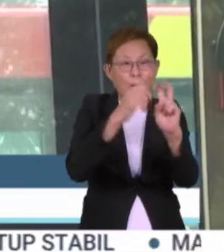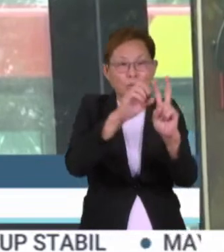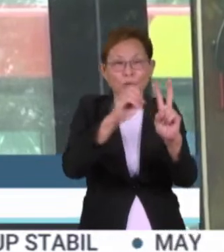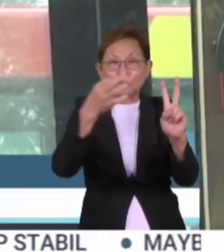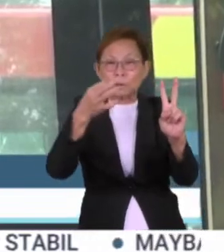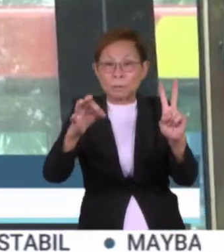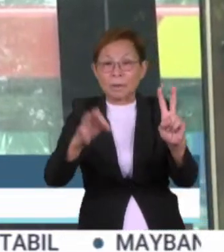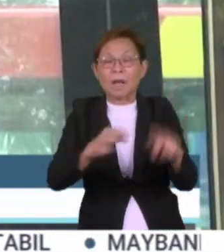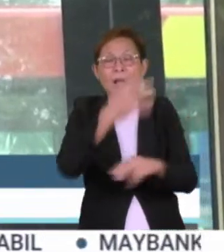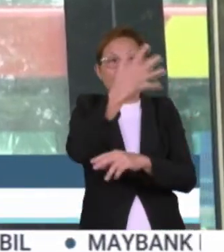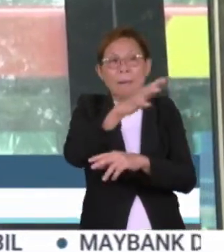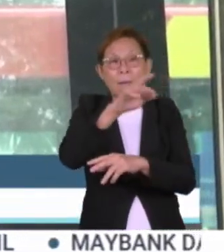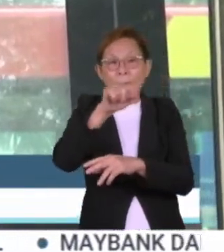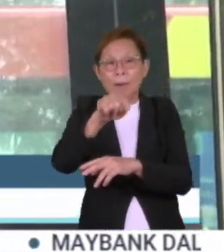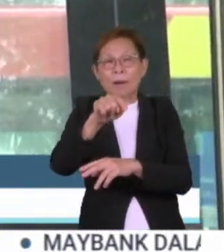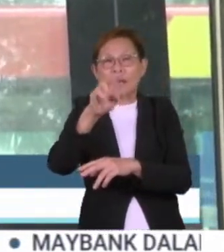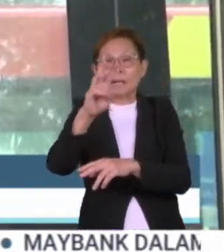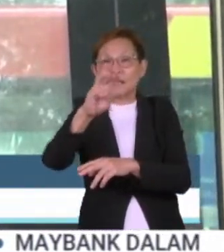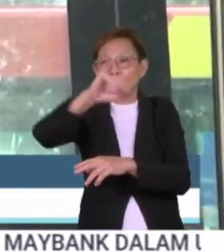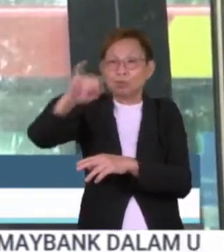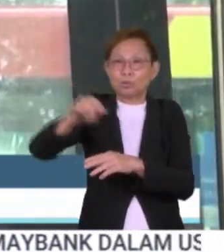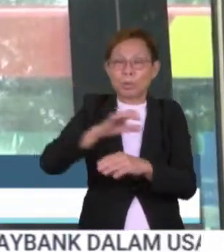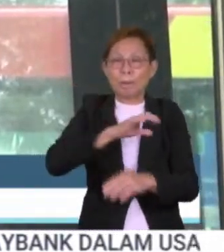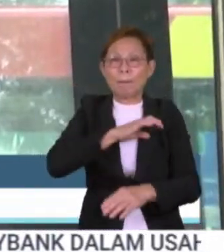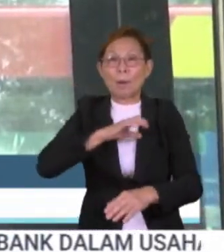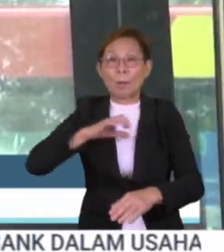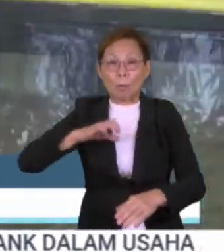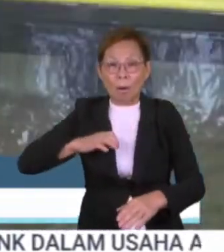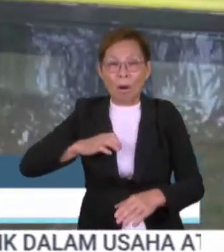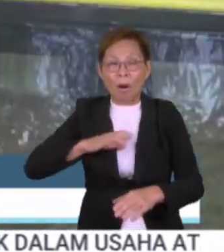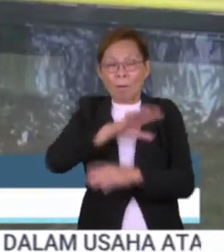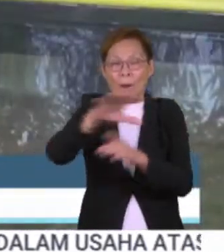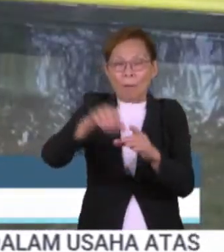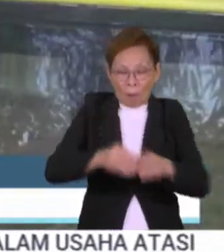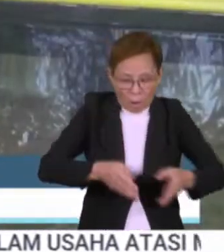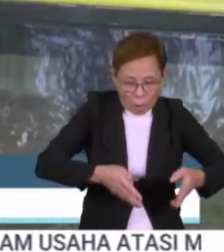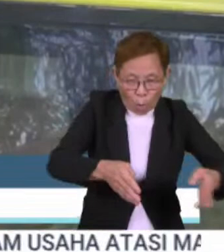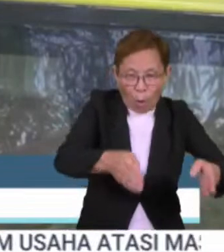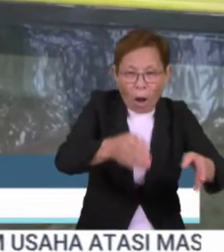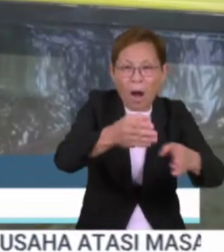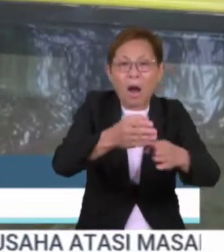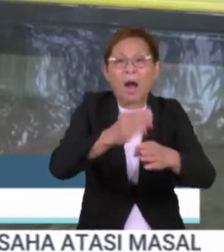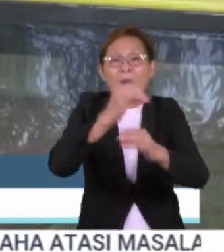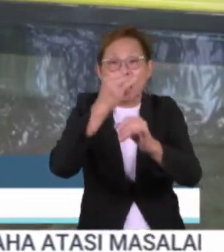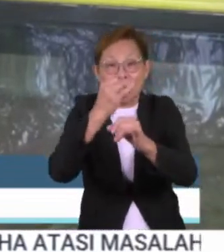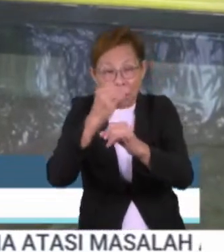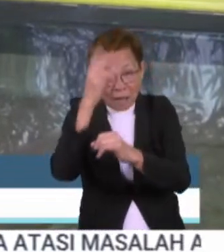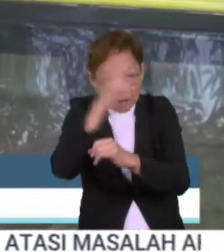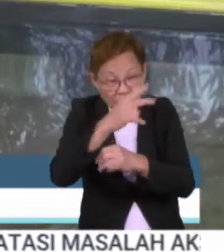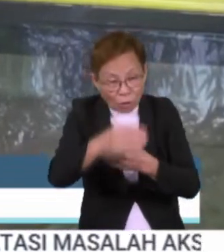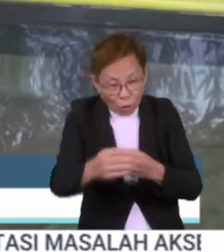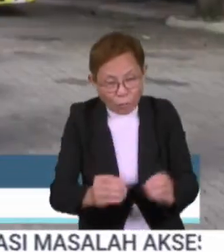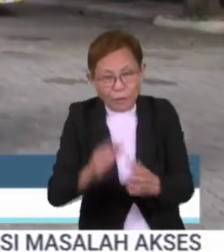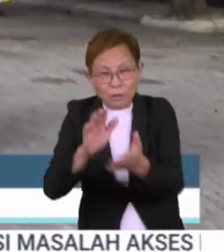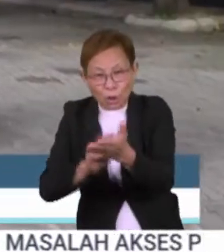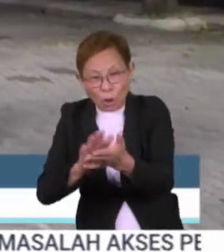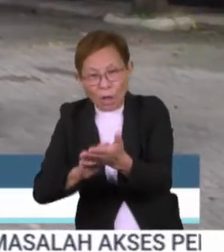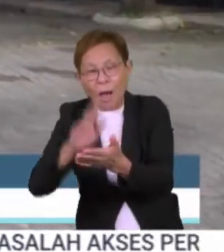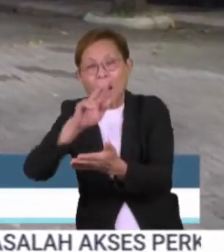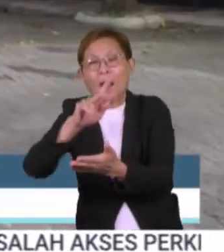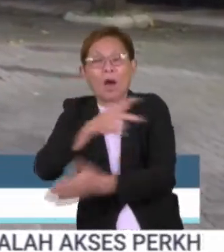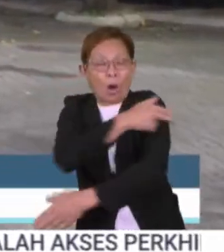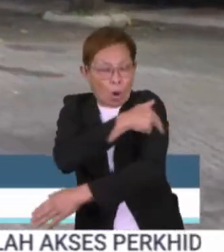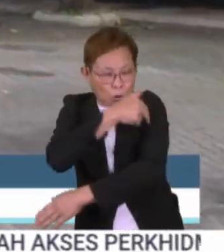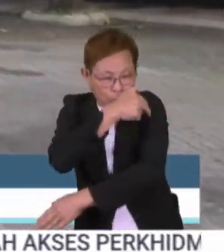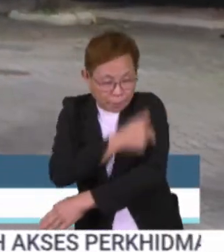yaitu 15 40 hari 6 juta penumpang merangkum milaluan ke institusi kerajaan sekolah pusat perubahan